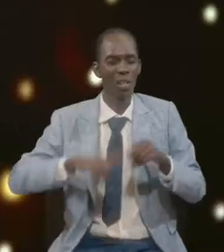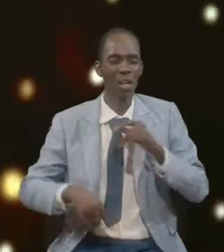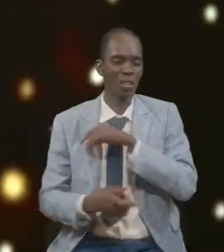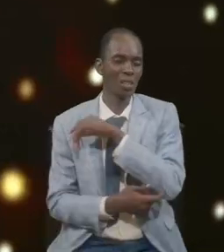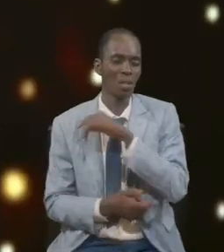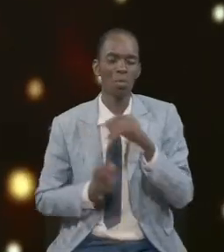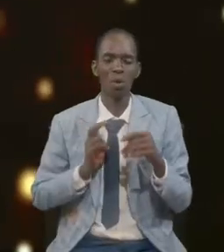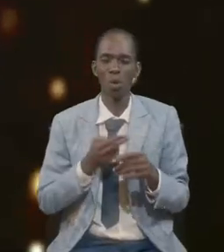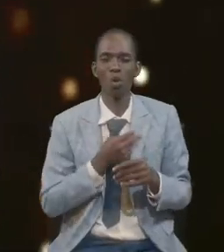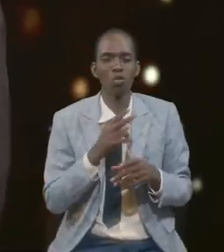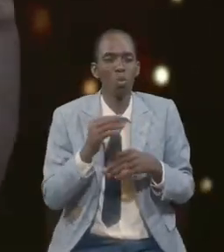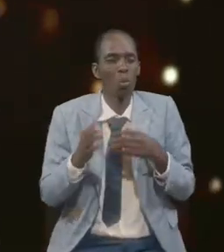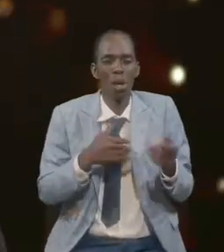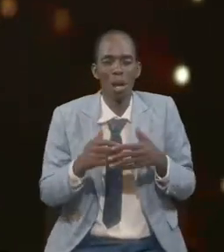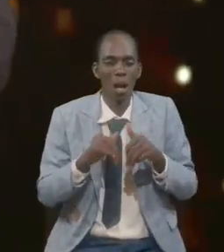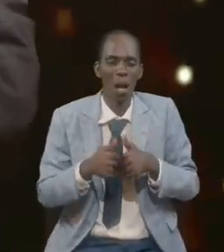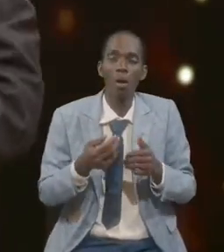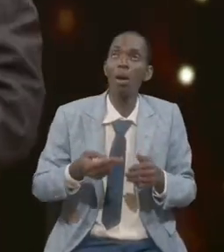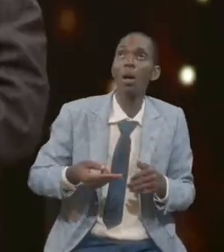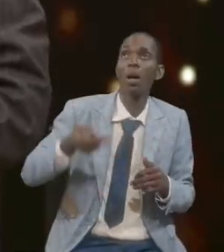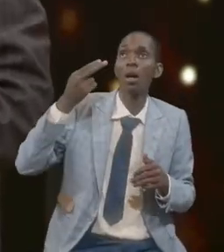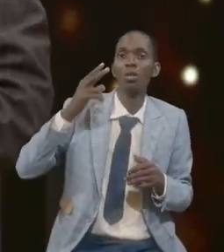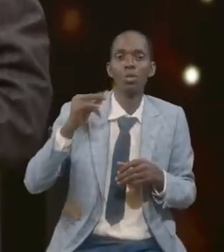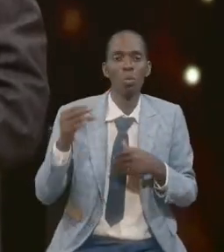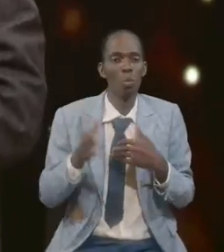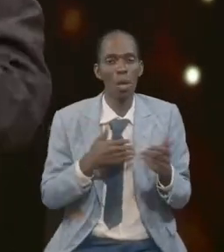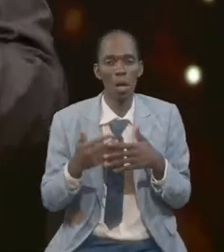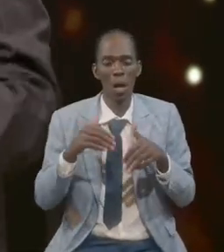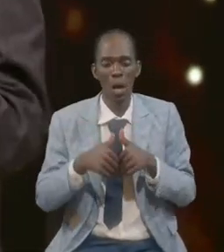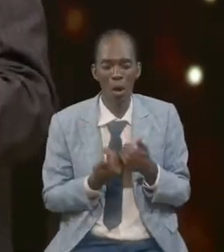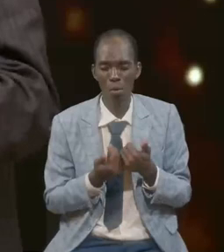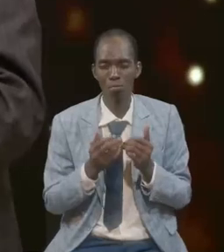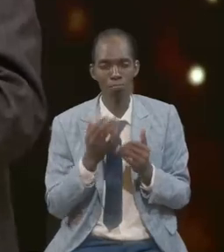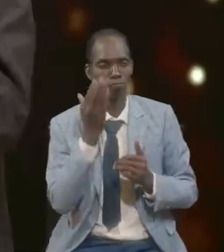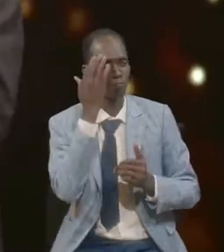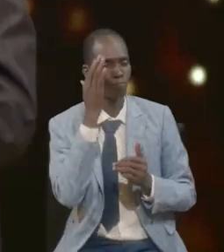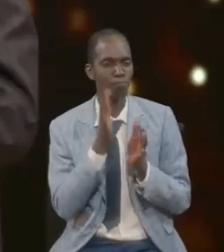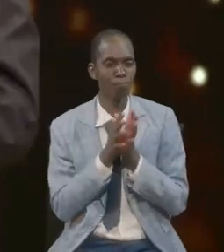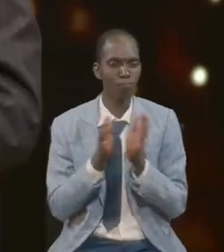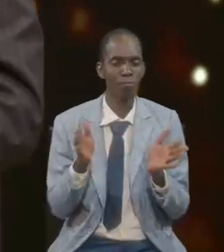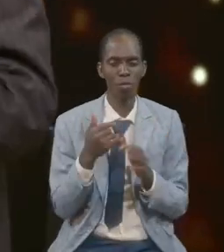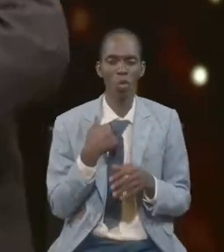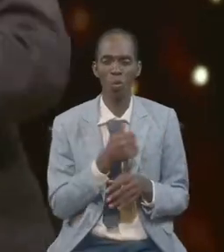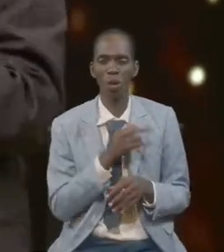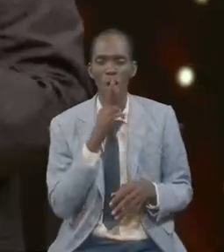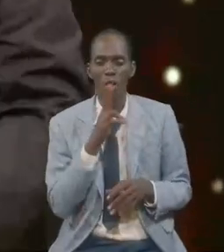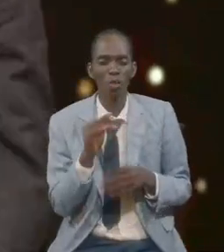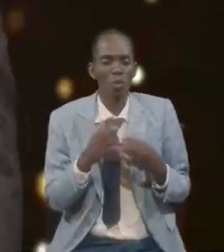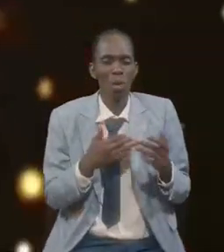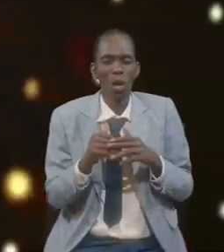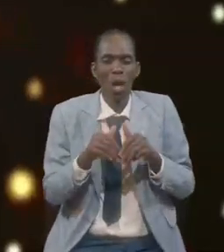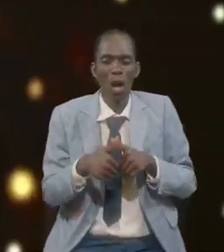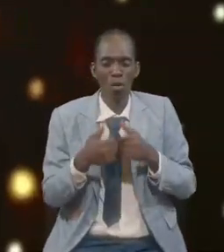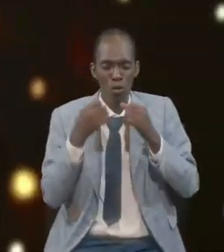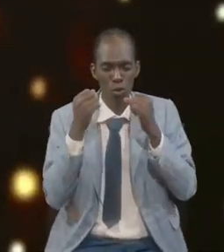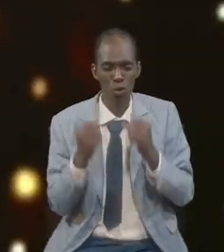quelle que soit la grandeur, quelle que soit l'exposition, quelle que soit l'intelligence, quelle que soit la force que vous croyez